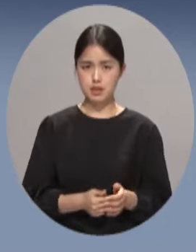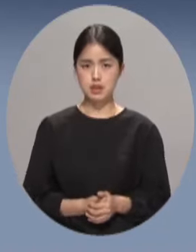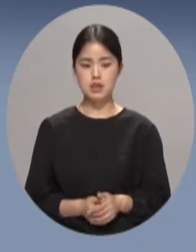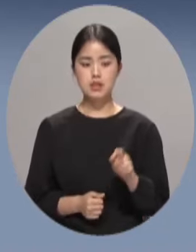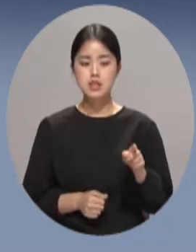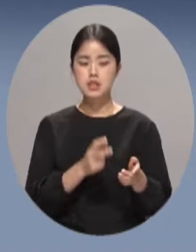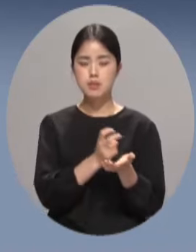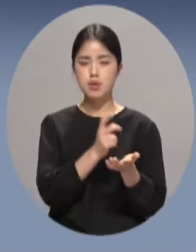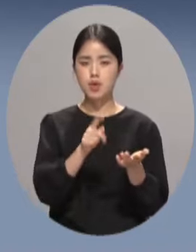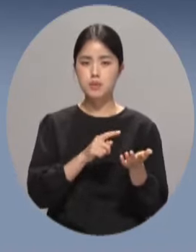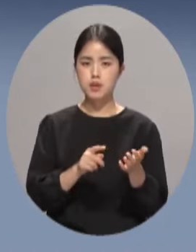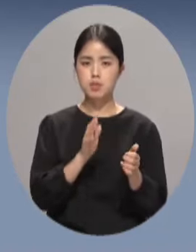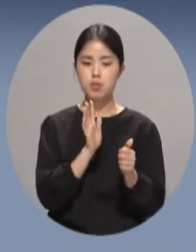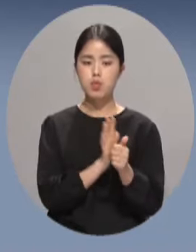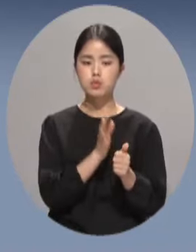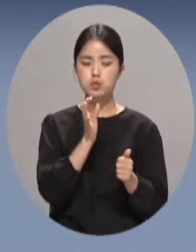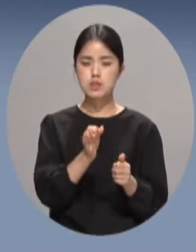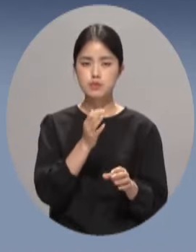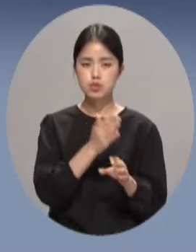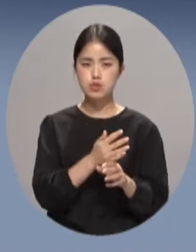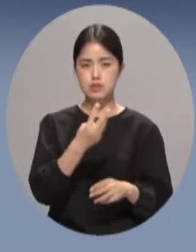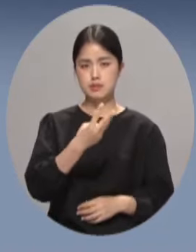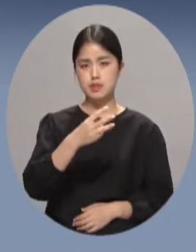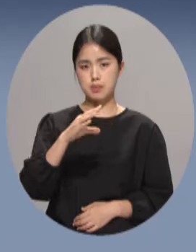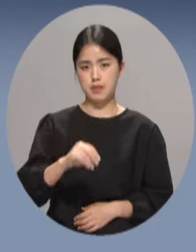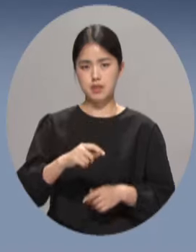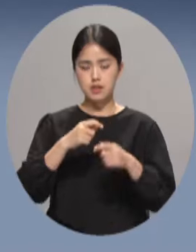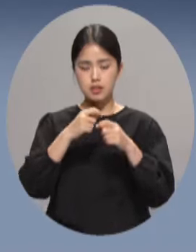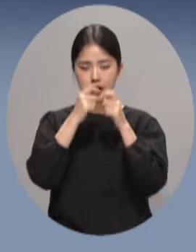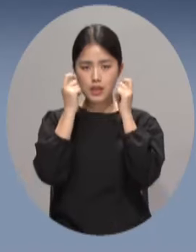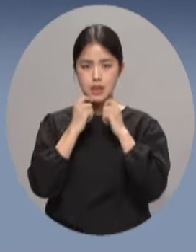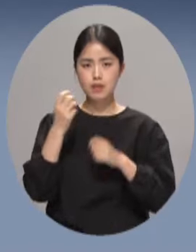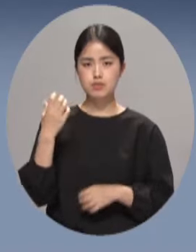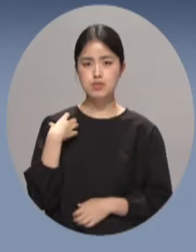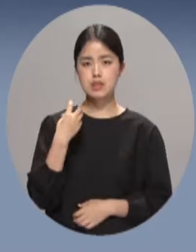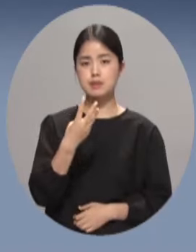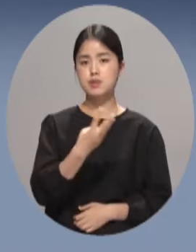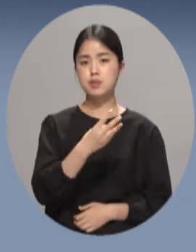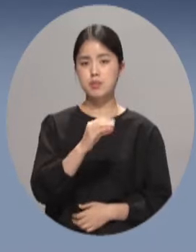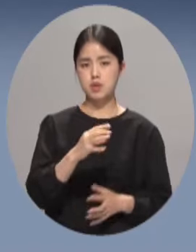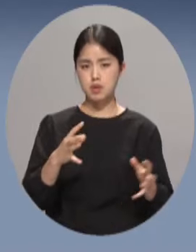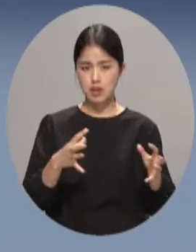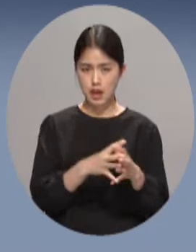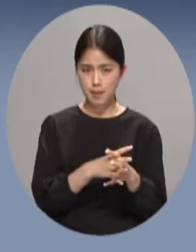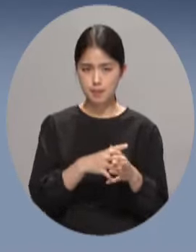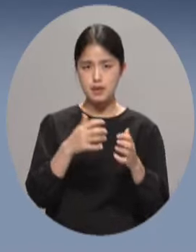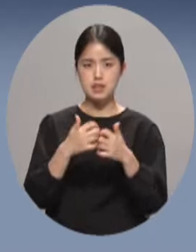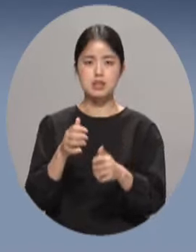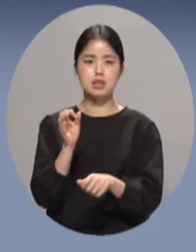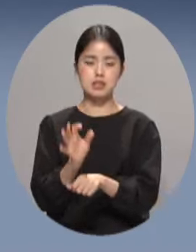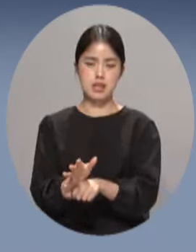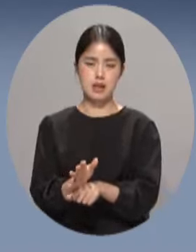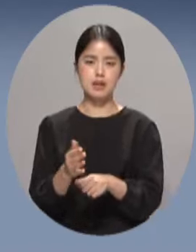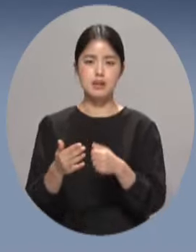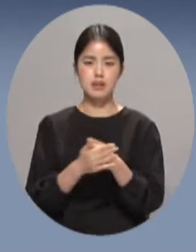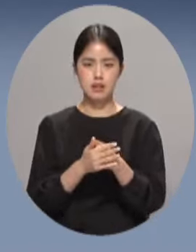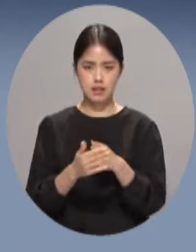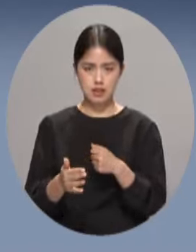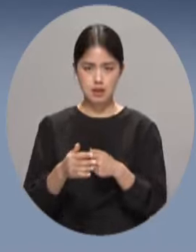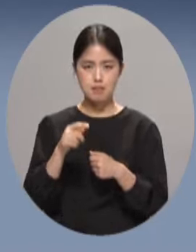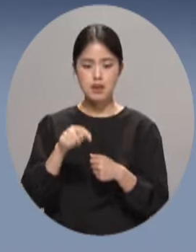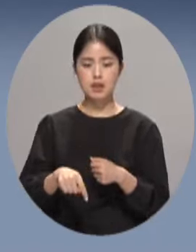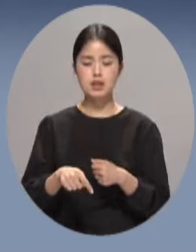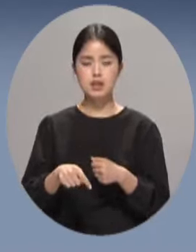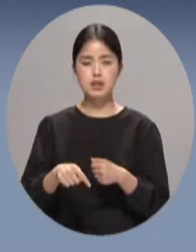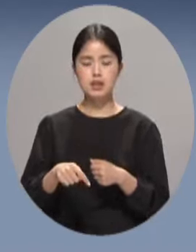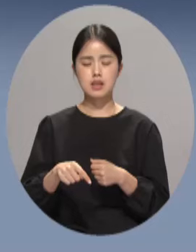해당 법인은 이 보조금 가운데 3천만 원, 자기 부담금 3천여만 원을 더해 농기계를 구입했던 것이어서 사실상